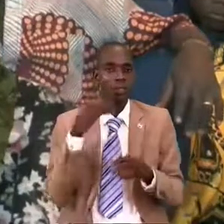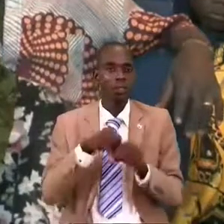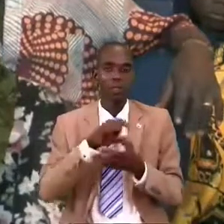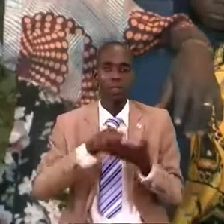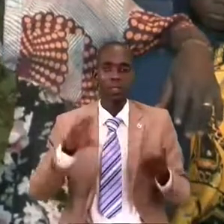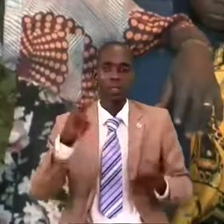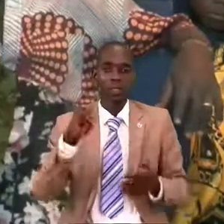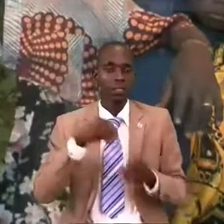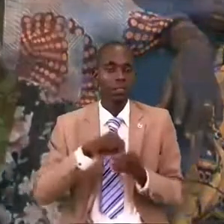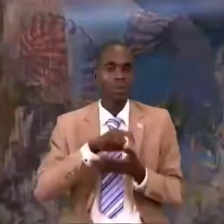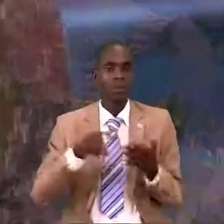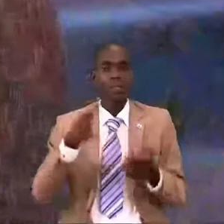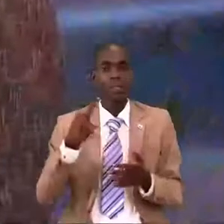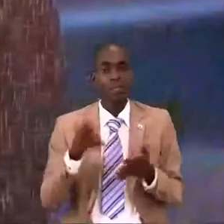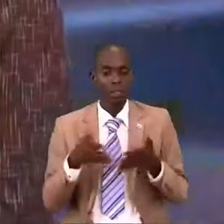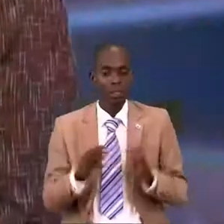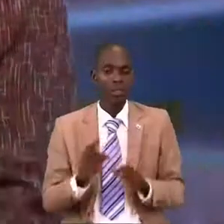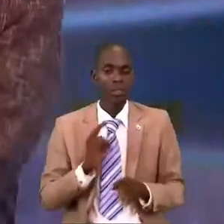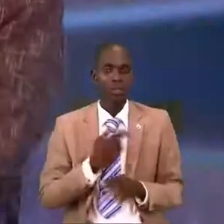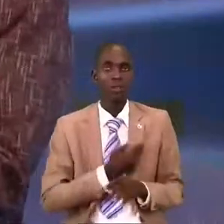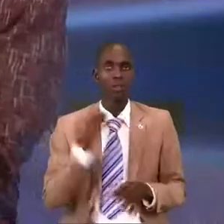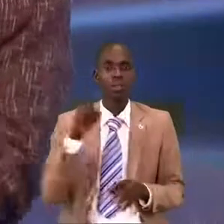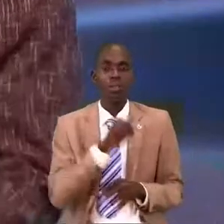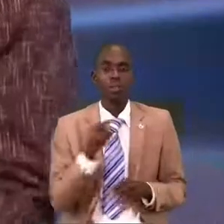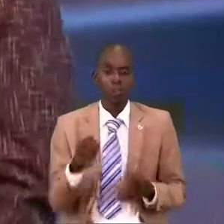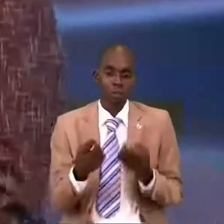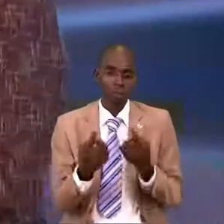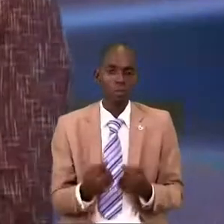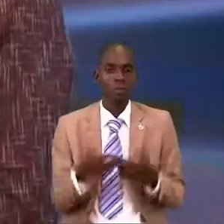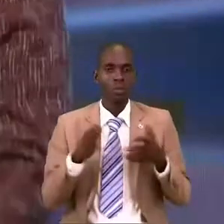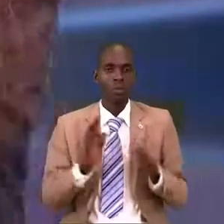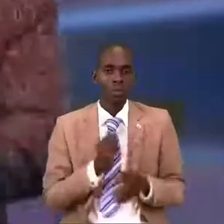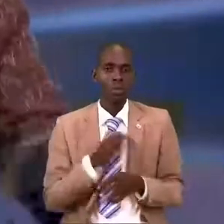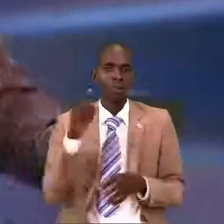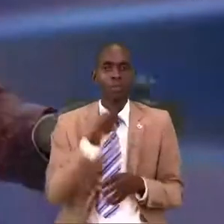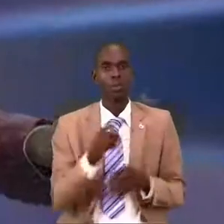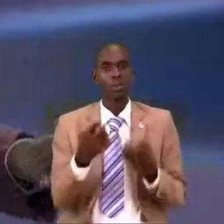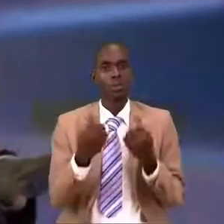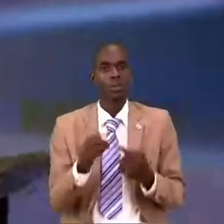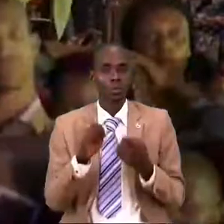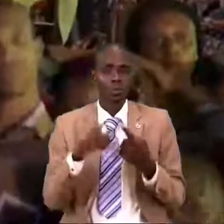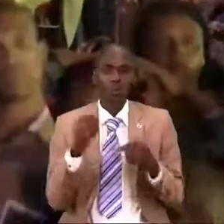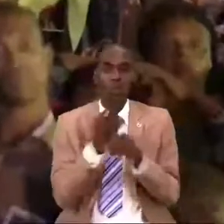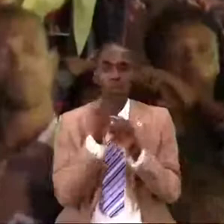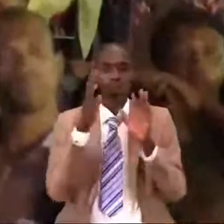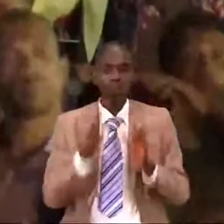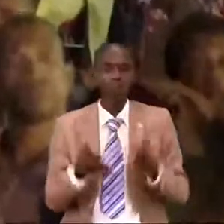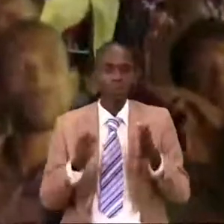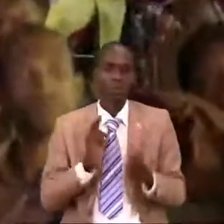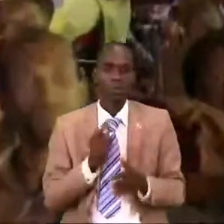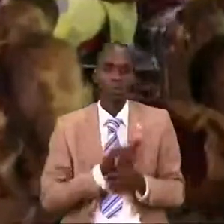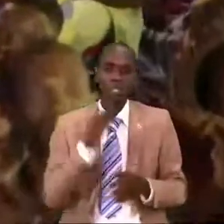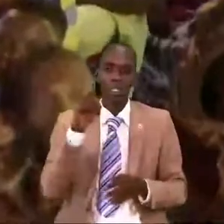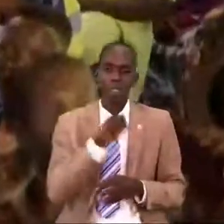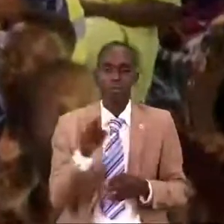approchons-nous donc au Sauveur, approchons-nous donc du guérisseur, approchons-nous donc du libérateur, approchons-nous